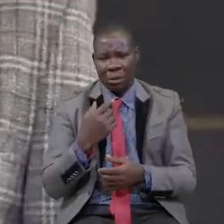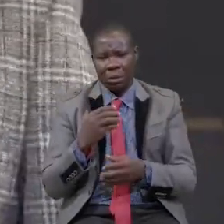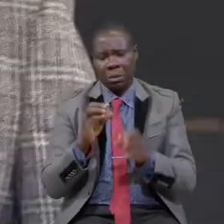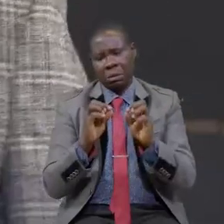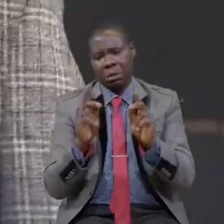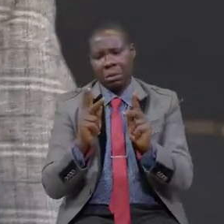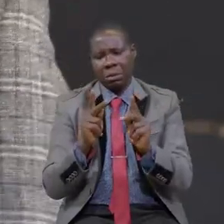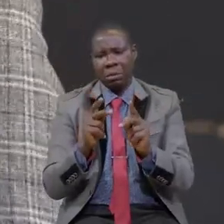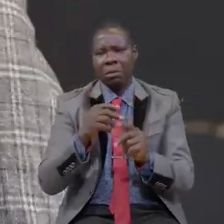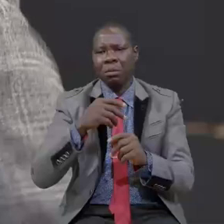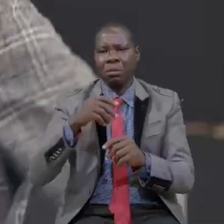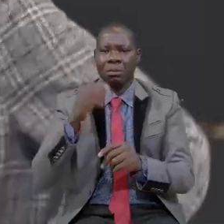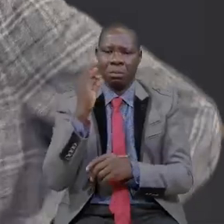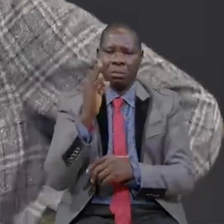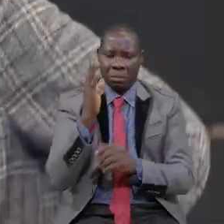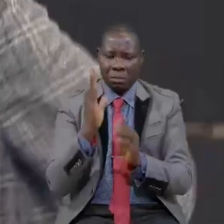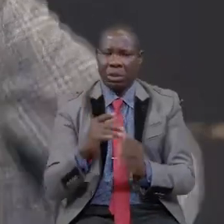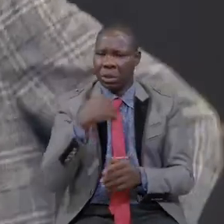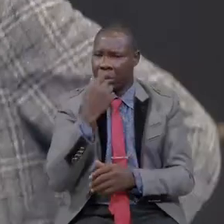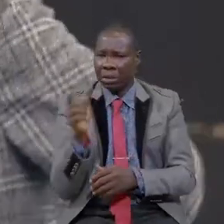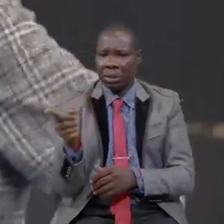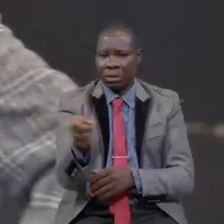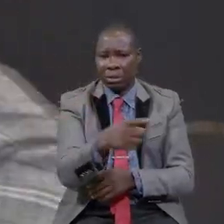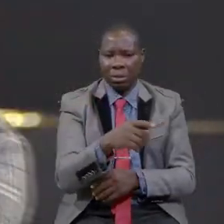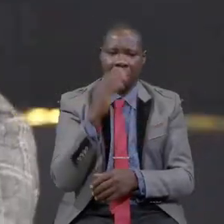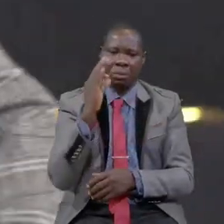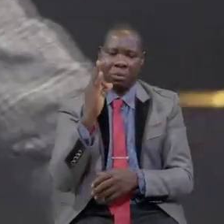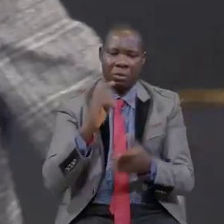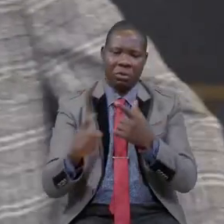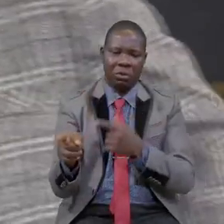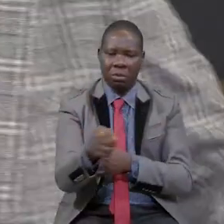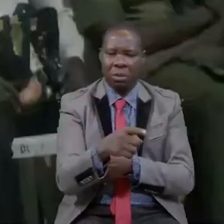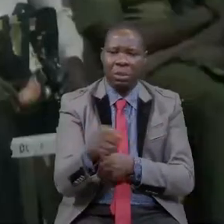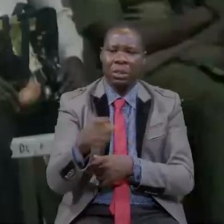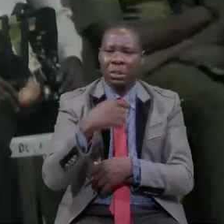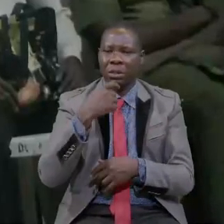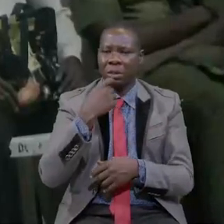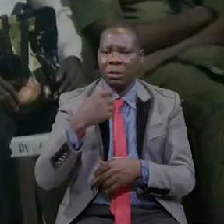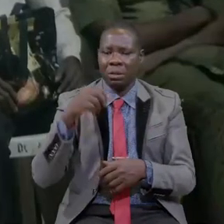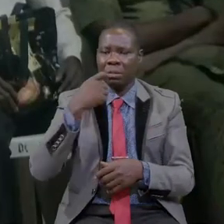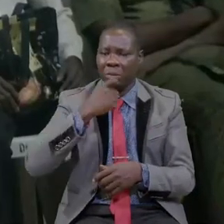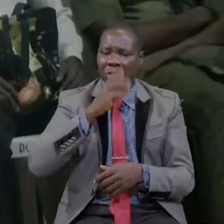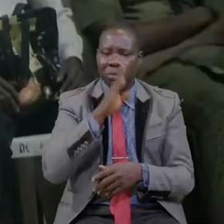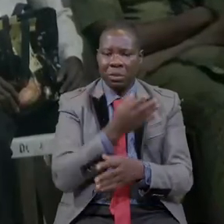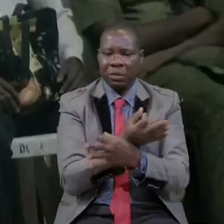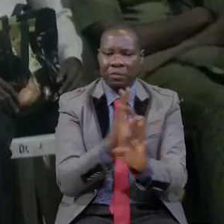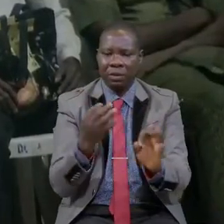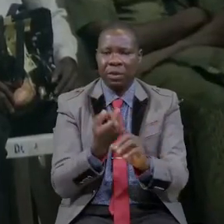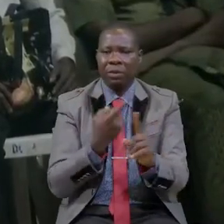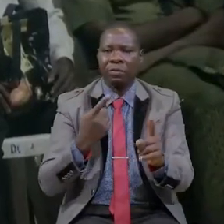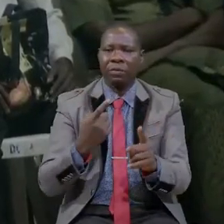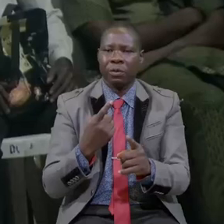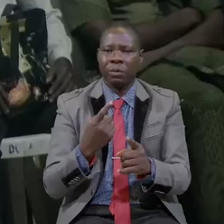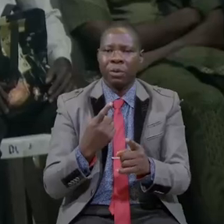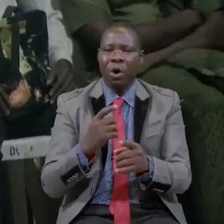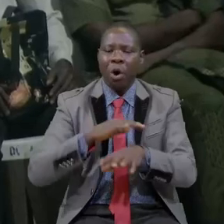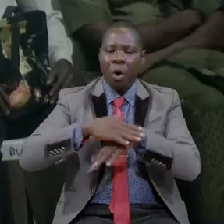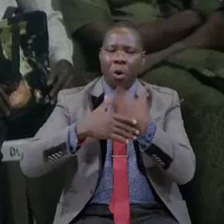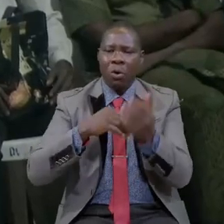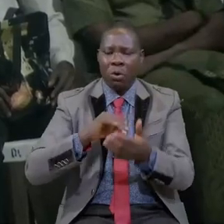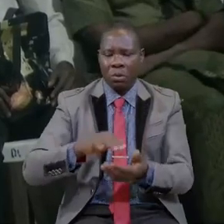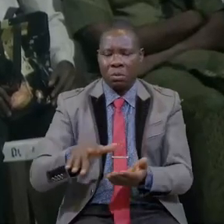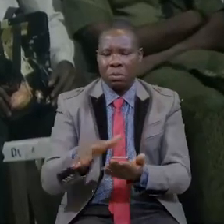prédicateur, dis-le, prêche-le. Ils doivent être libérés de ces abominations. Parce que